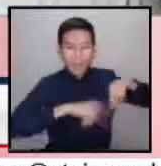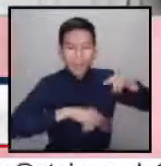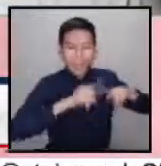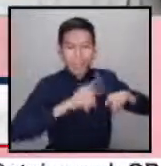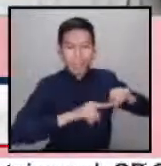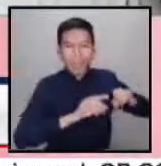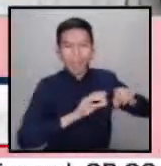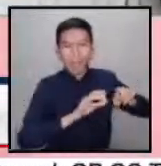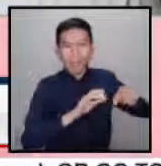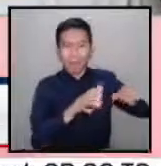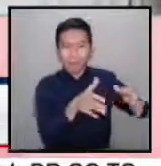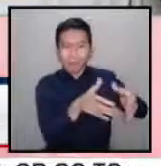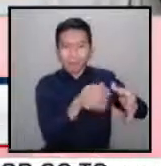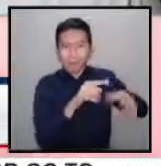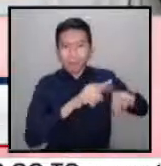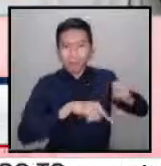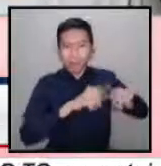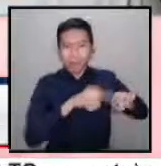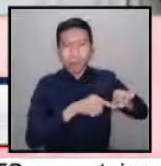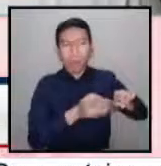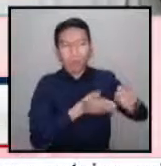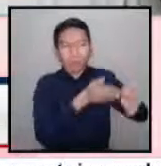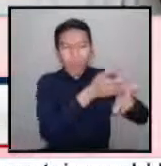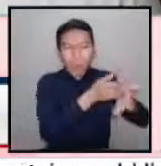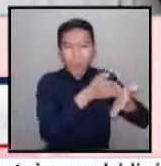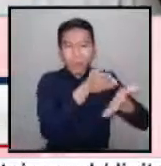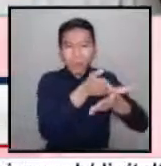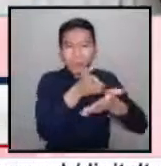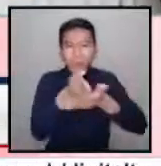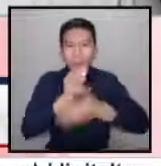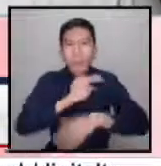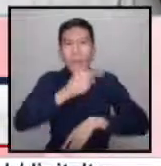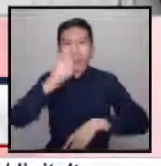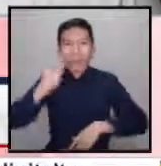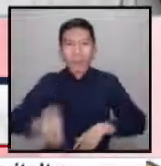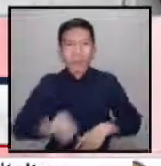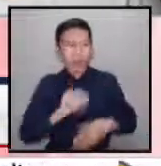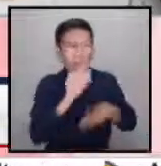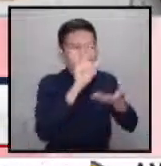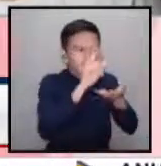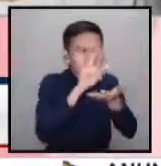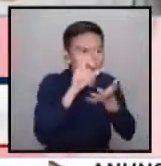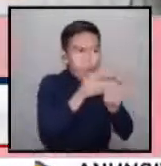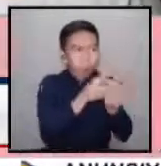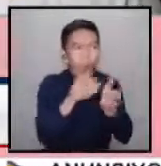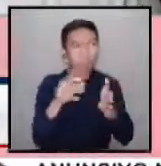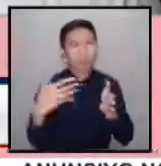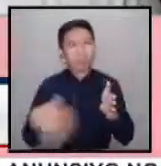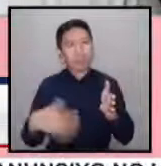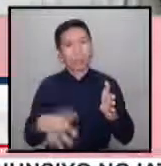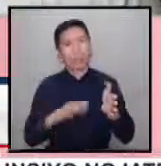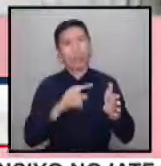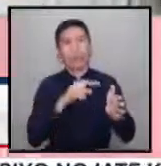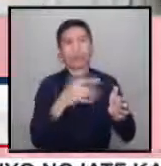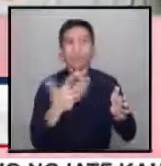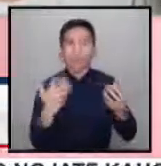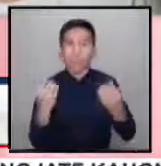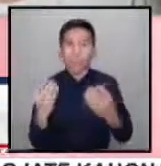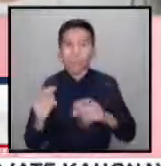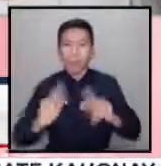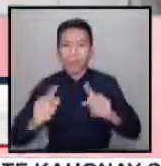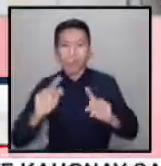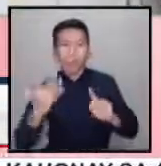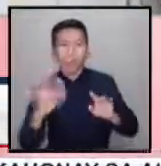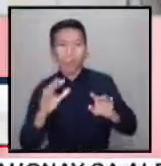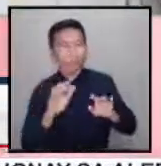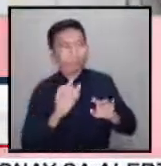nagpo-photoshoot sa streets sa Manila, nakikita ko ang laki ng engagement nila, yung mga tao na